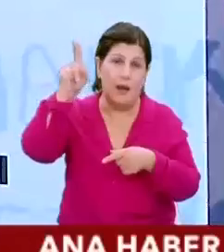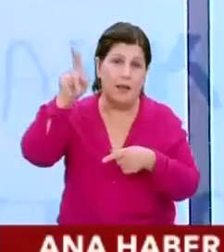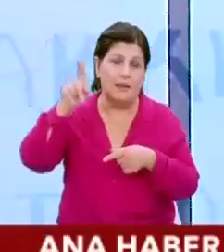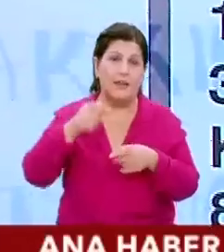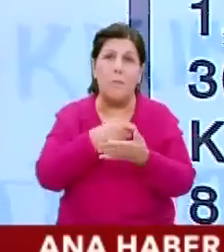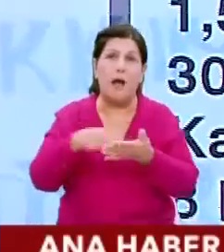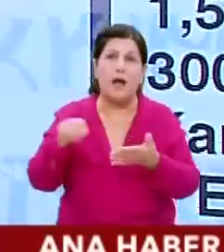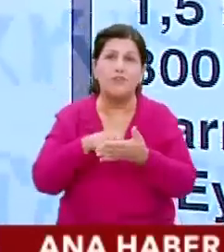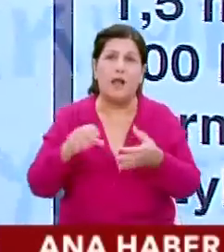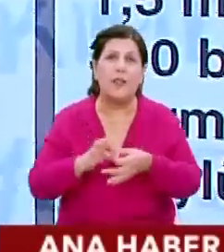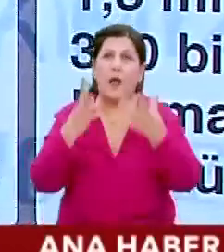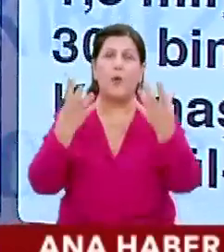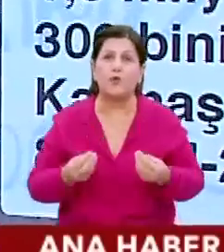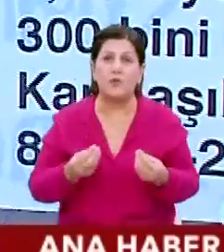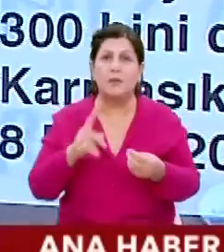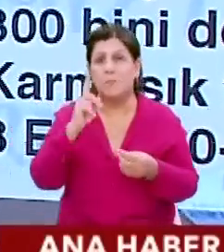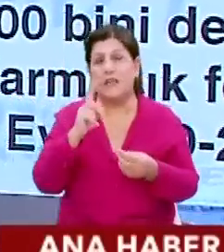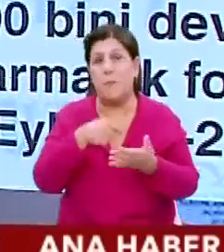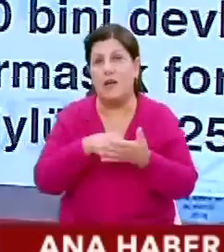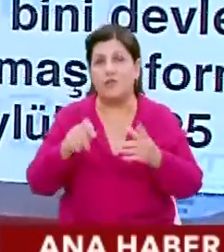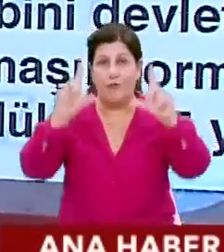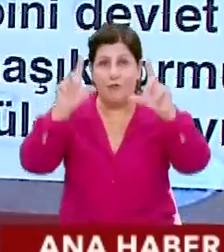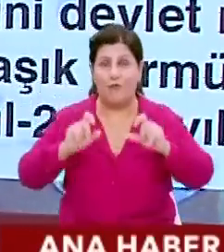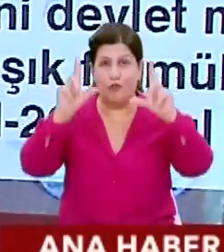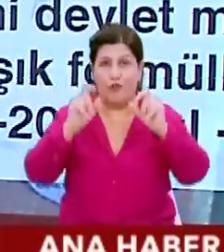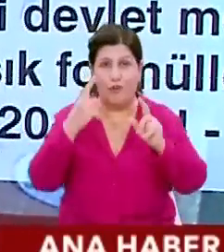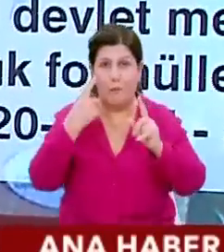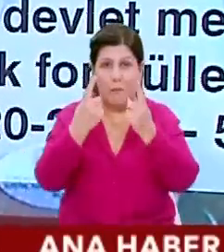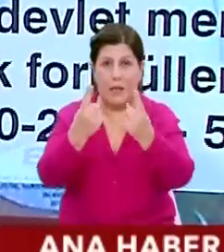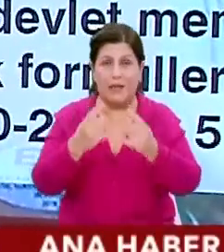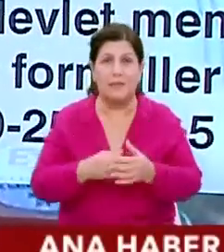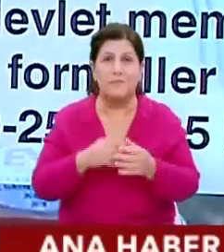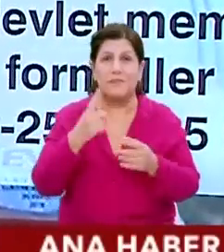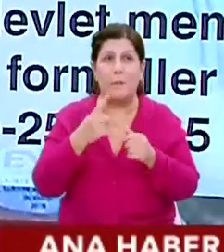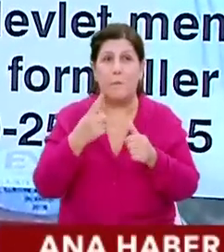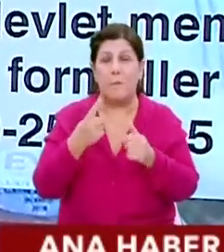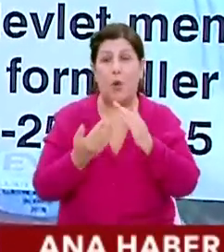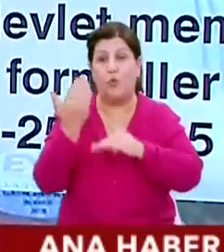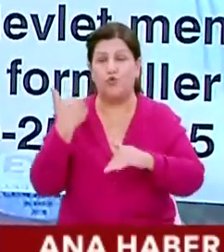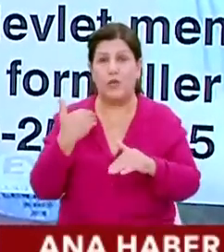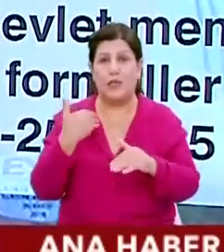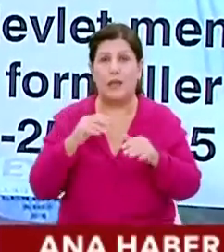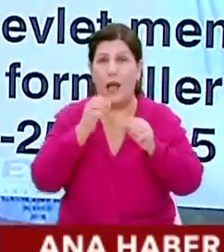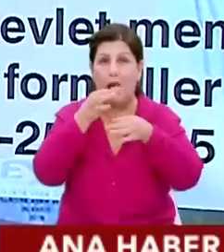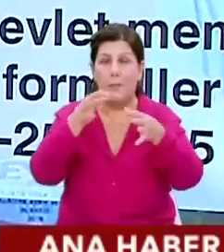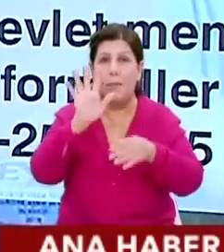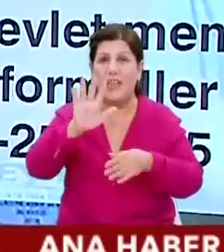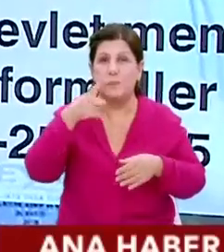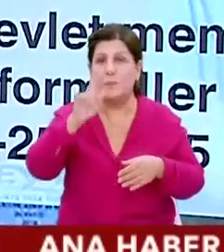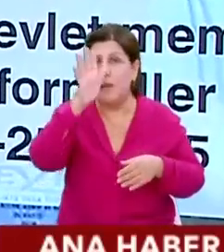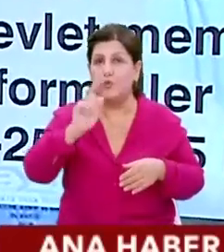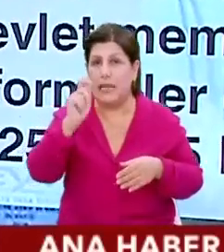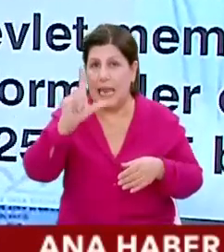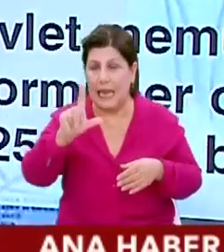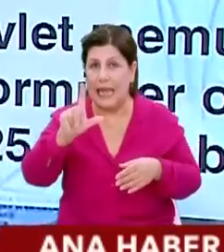maaşlar ne olacak bir de maaşların fotoğrafını çekelim şimdi bir önceki yayında 5.500 lira